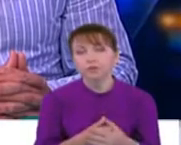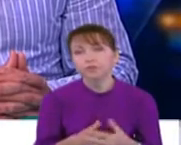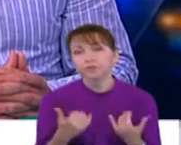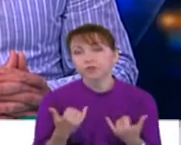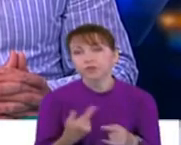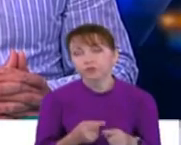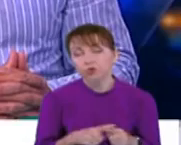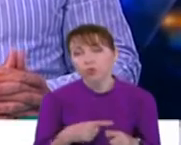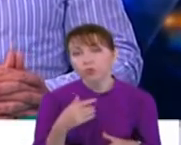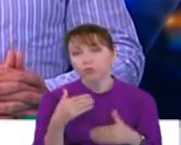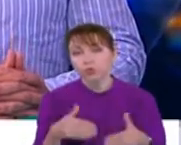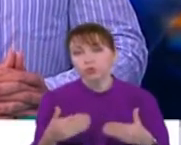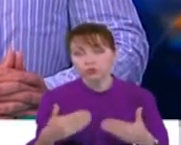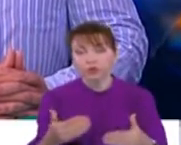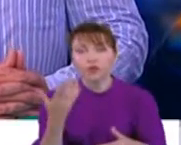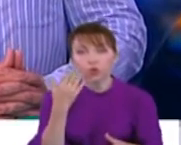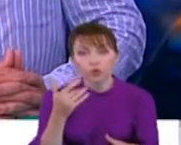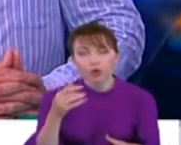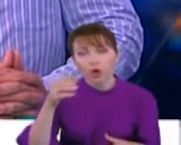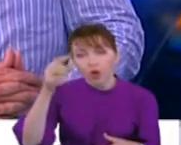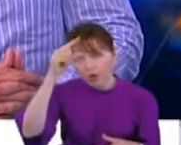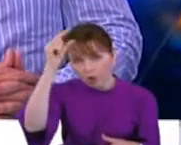цьому просуванні, коли Горбачов там